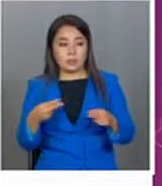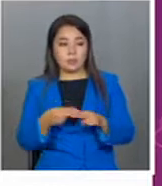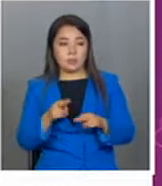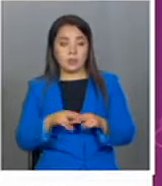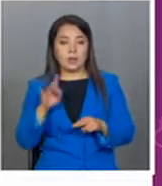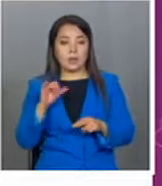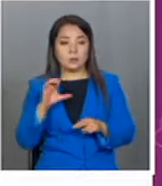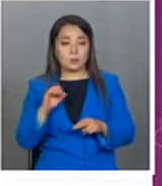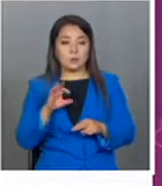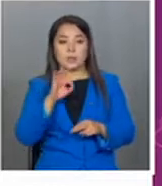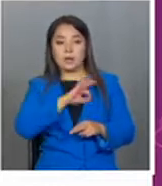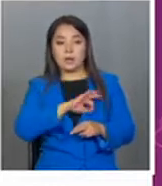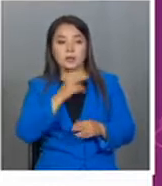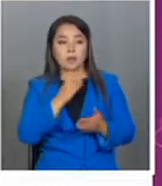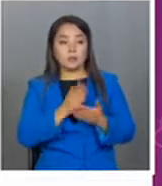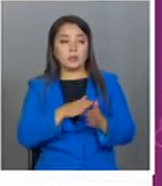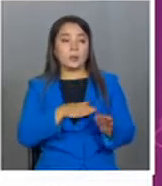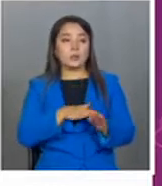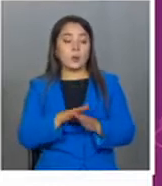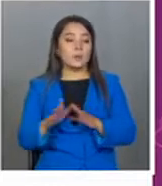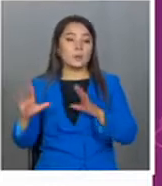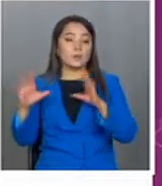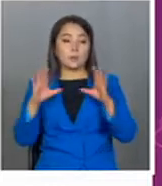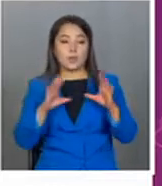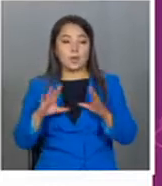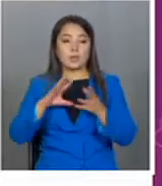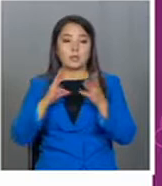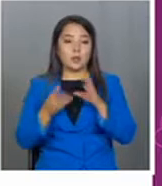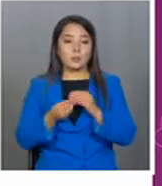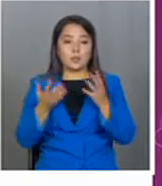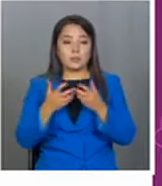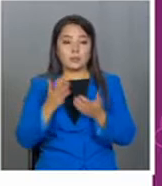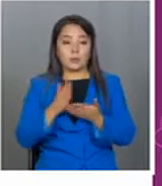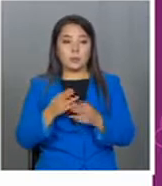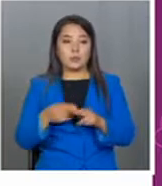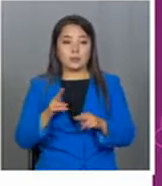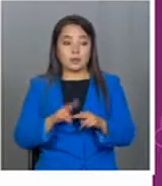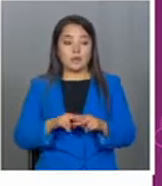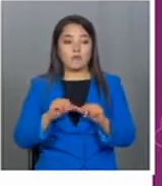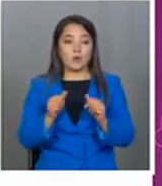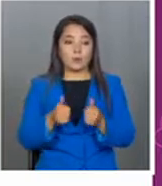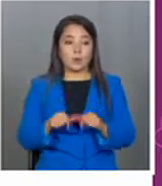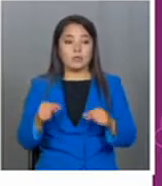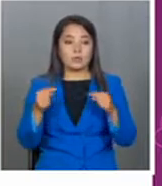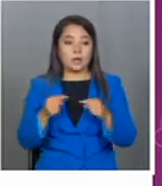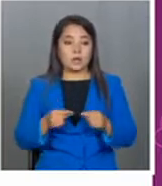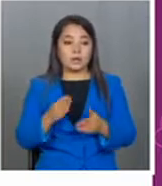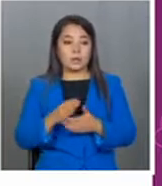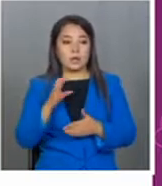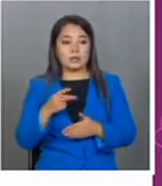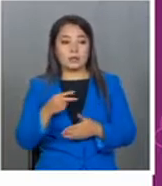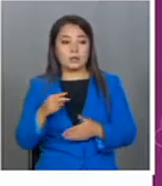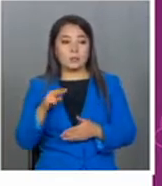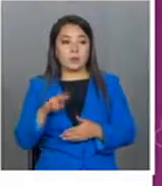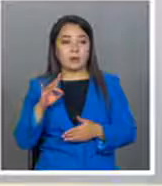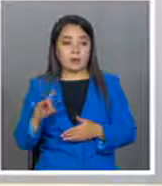мәнін пайдаланып, біз толық дөңгелектің ауданын есептейміз. Сонда формула бойынша, яғни S тең PR